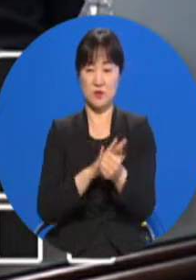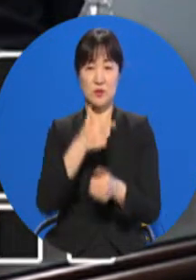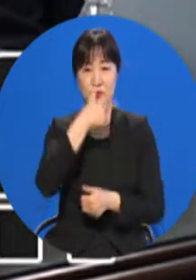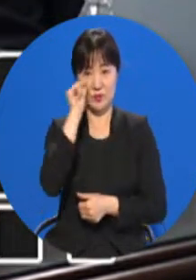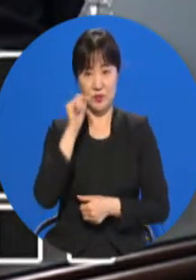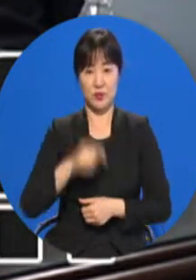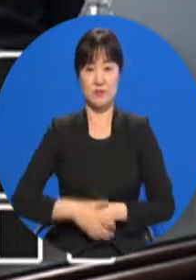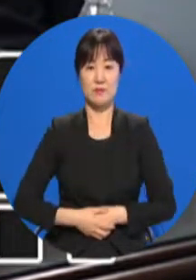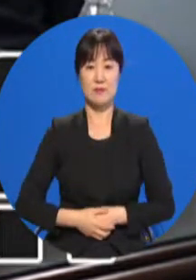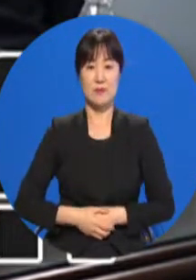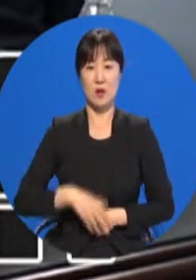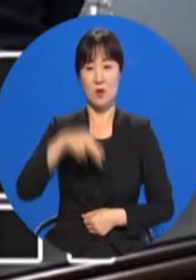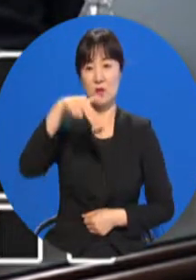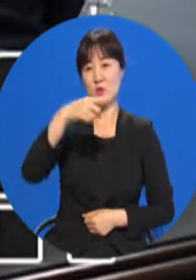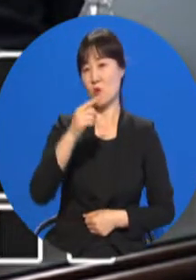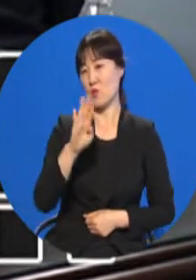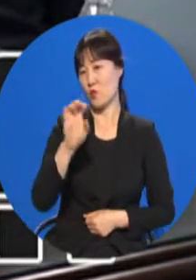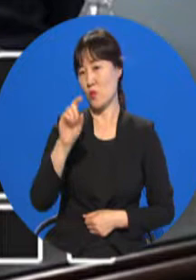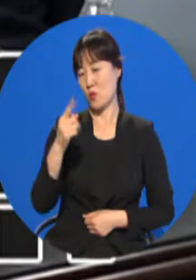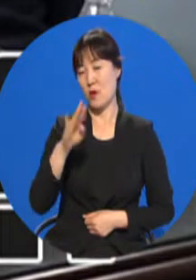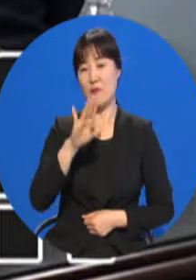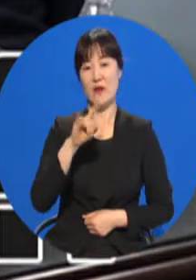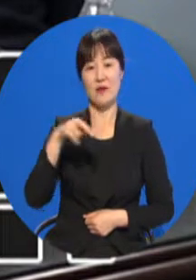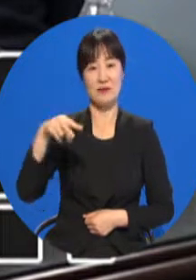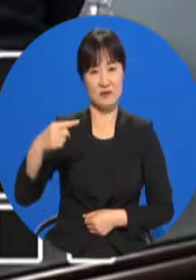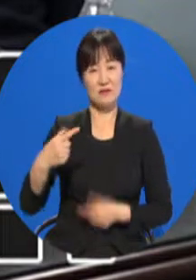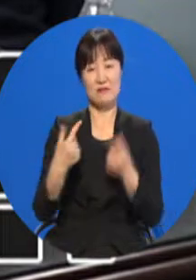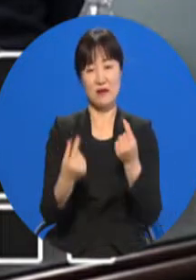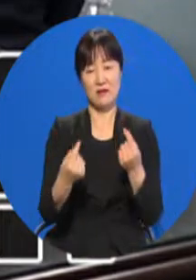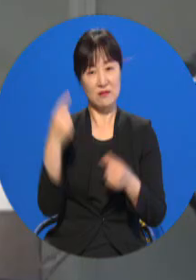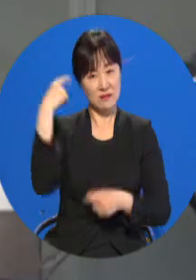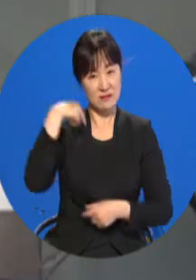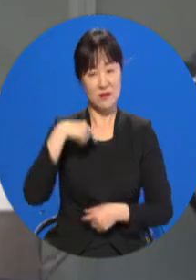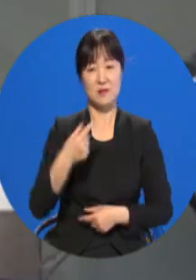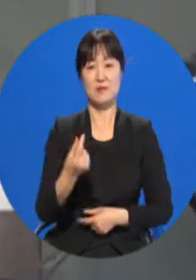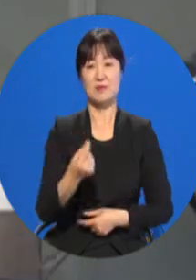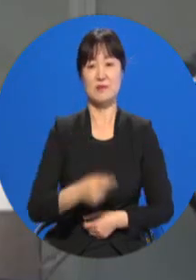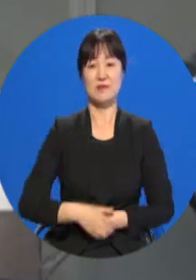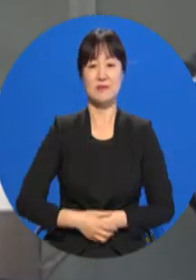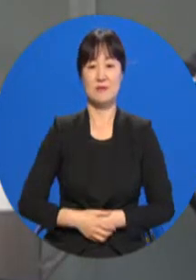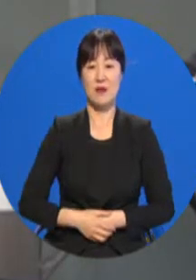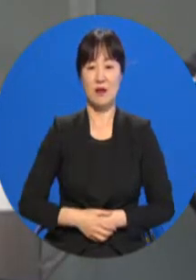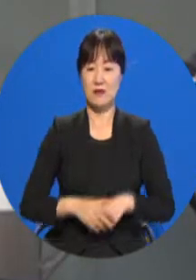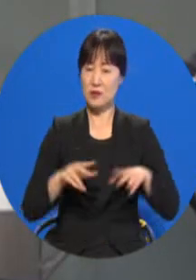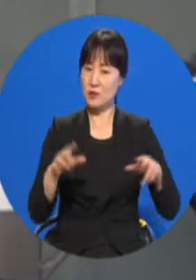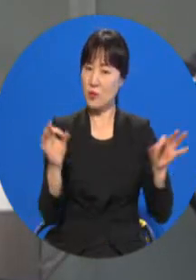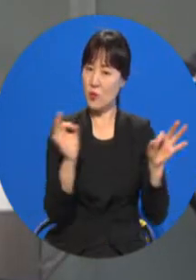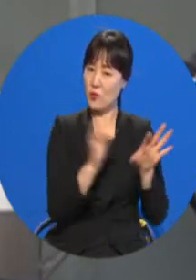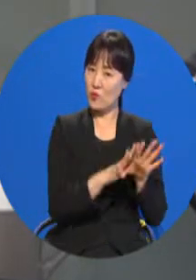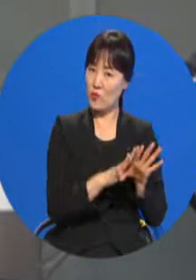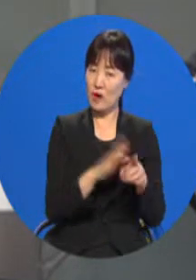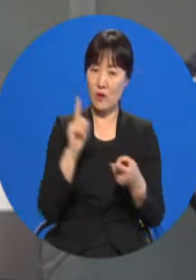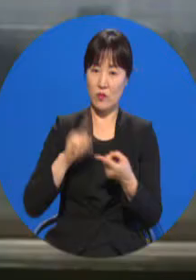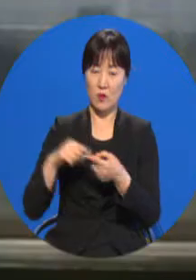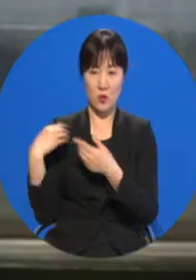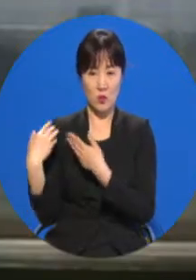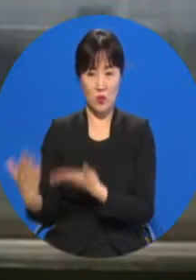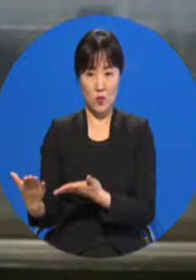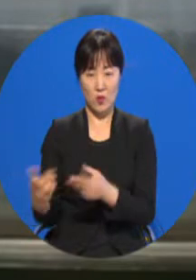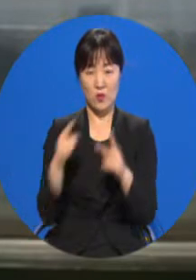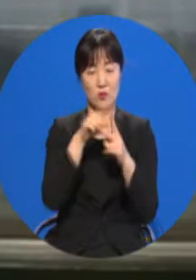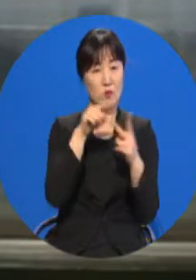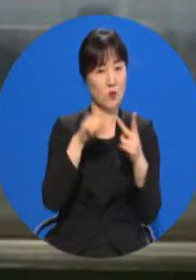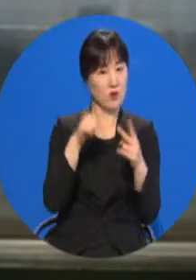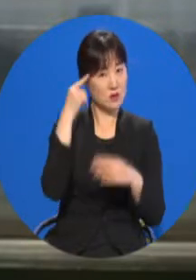여기 종포의 베스 같은 존재. 다 삼합이야. 다양성이 사라져 있어. 없애야 할까, 살려야 할까? 단도직입적인